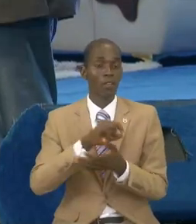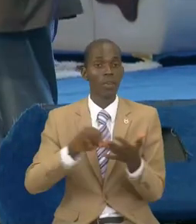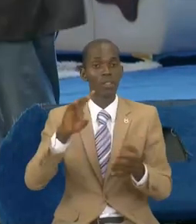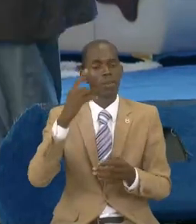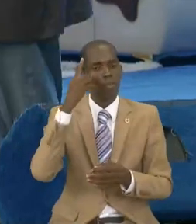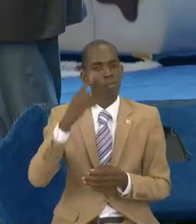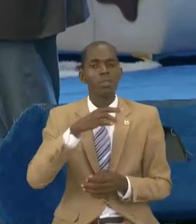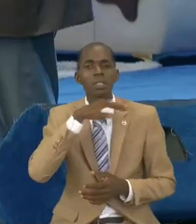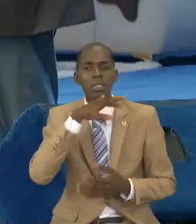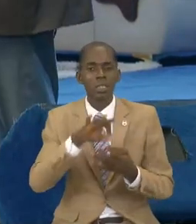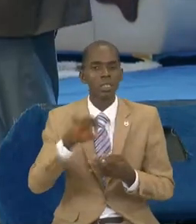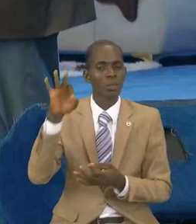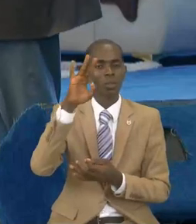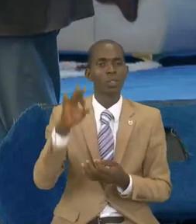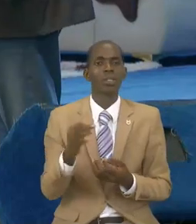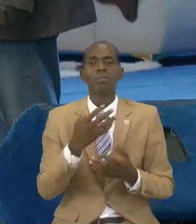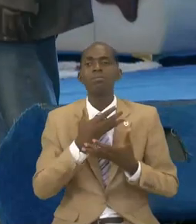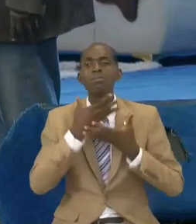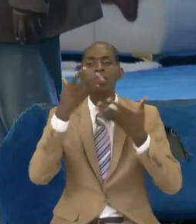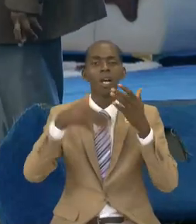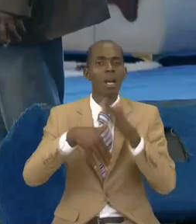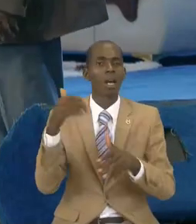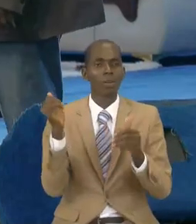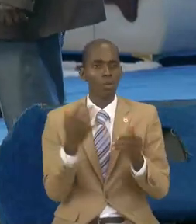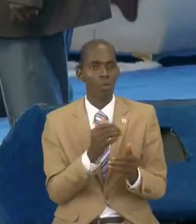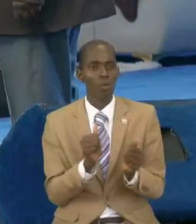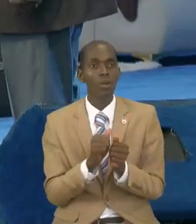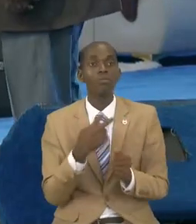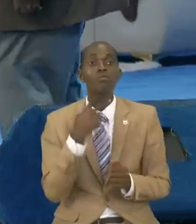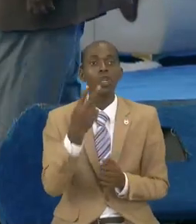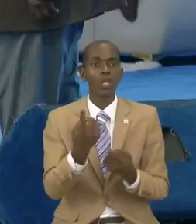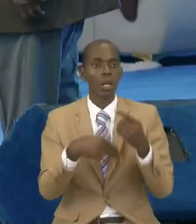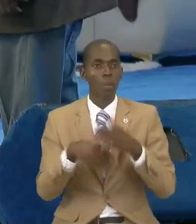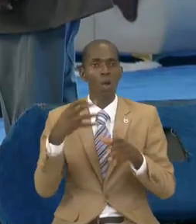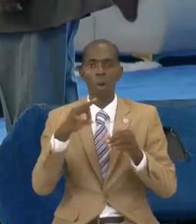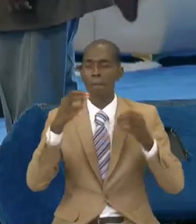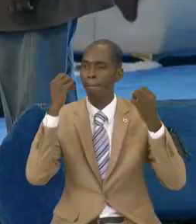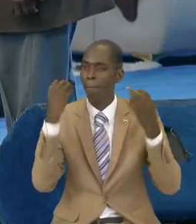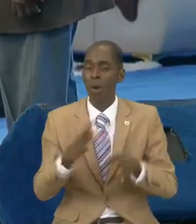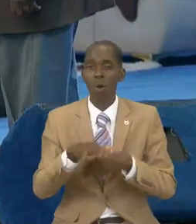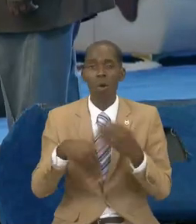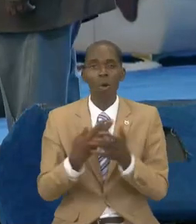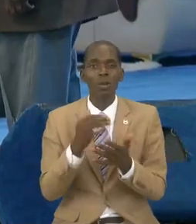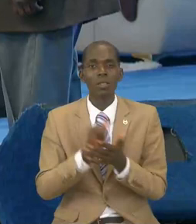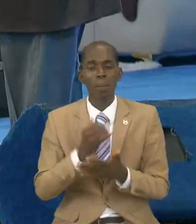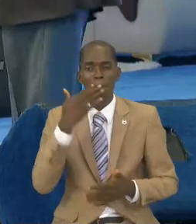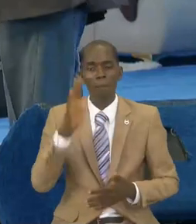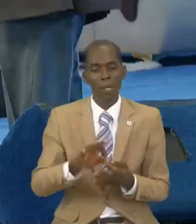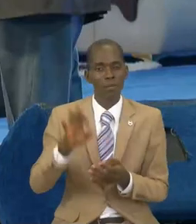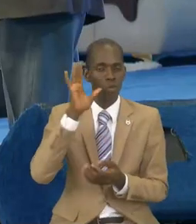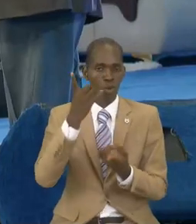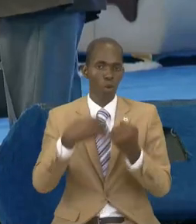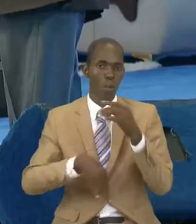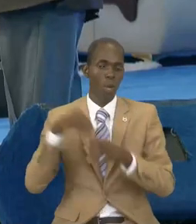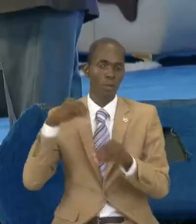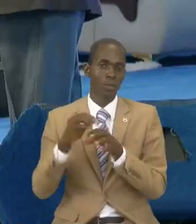Lorsqu'elles apprirent et virent les miracles qu'il faisait. Verset 7. Car des esprits impurs sortis de plusieurs démoniaques, ces esprits impurs vont